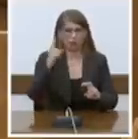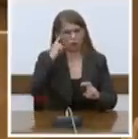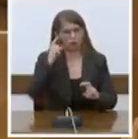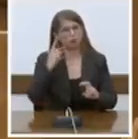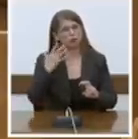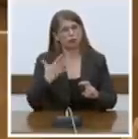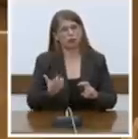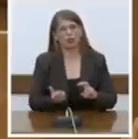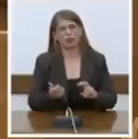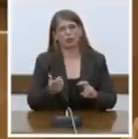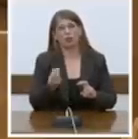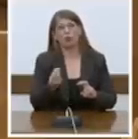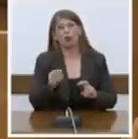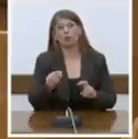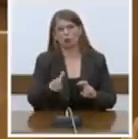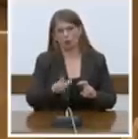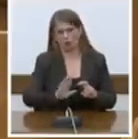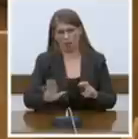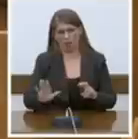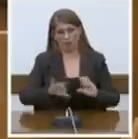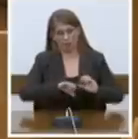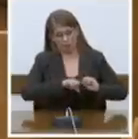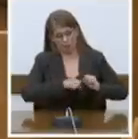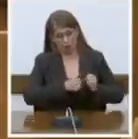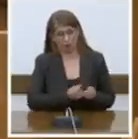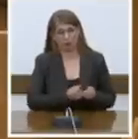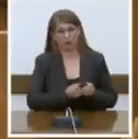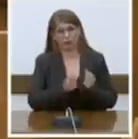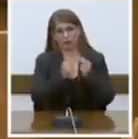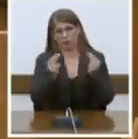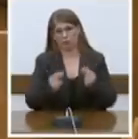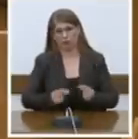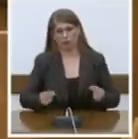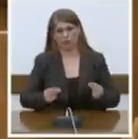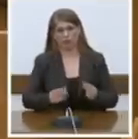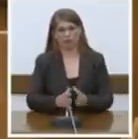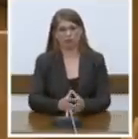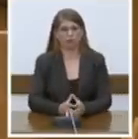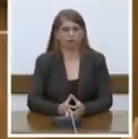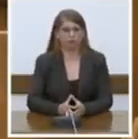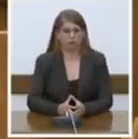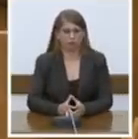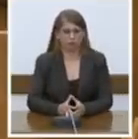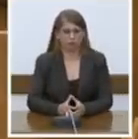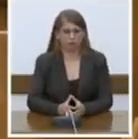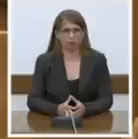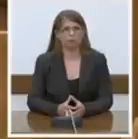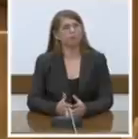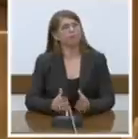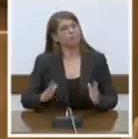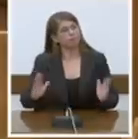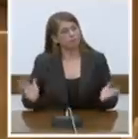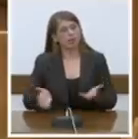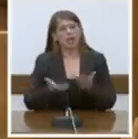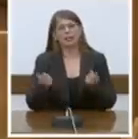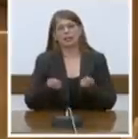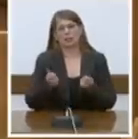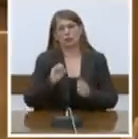πολύ φτωχά και απογοητευτικά τα συμπεράσματα. Ας κάνουμε την προσπάθεια, εμείς